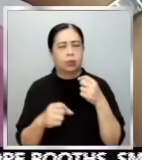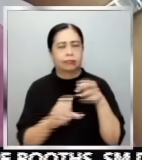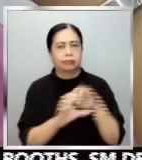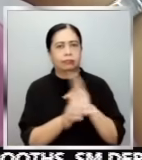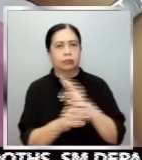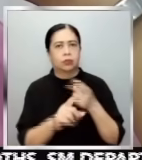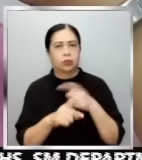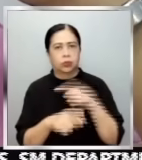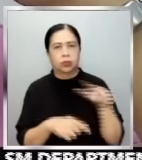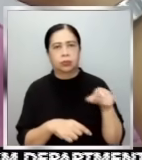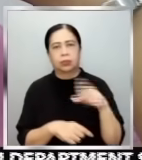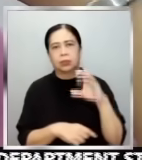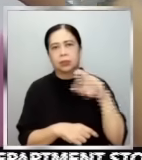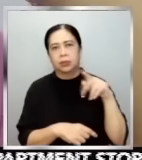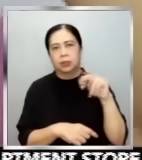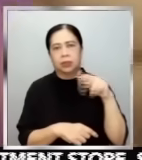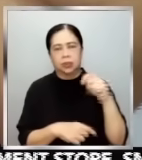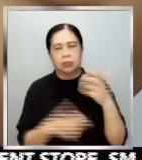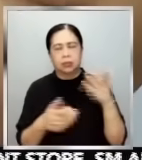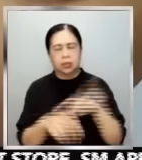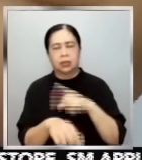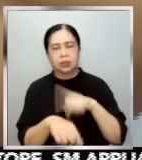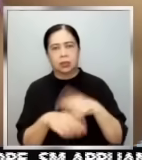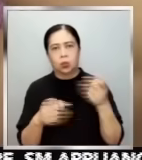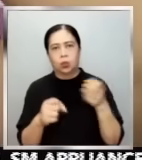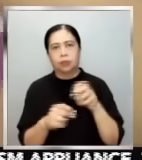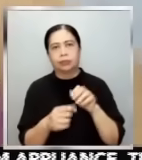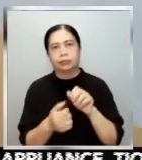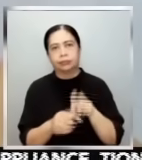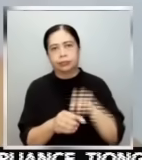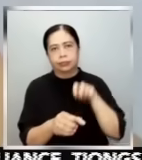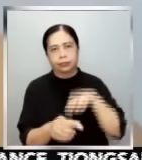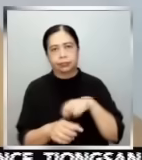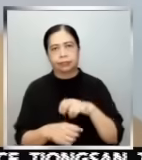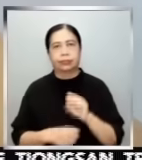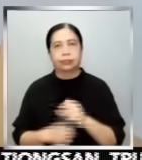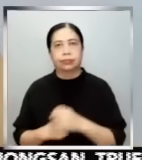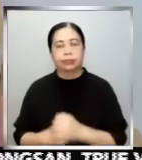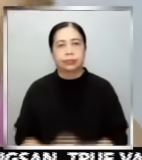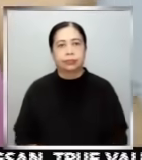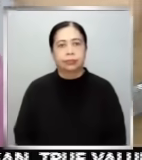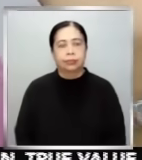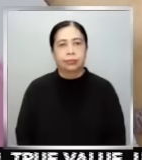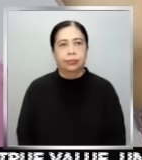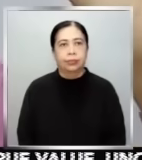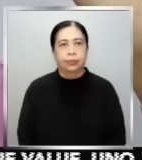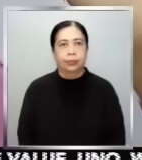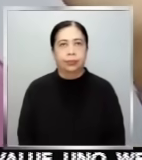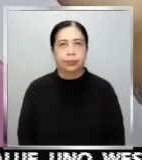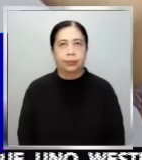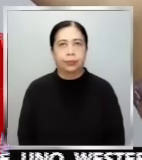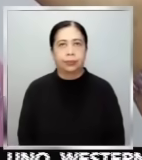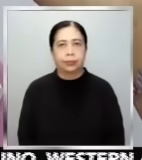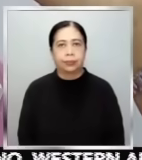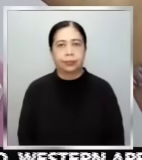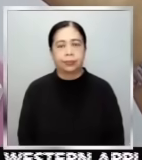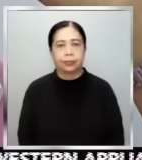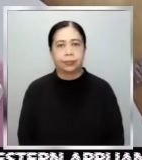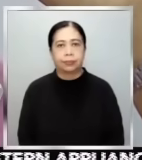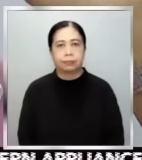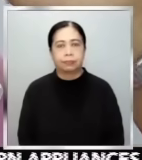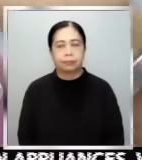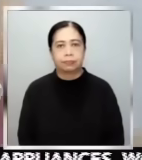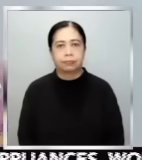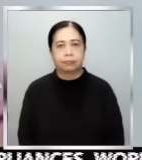bang gusto umalis sana Oo sana E bakit h po kayo tumala noon